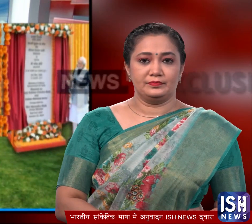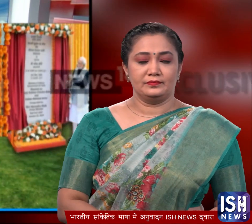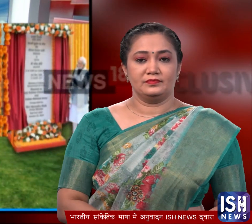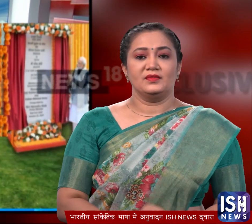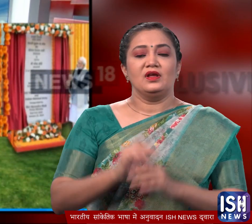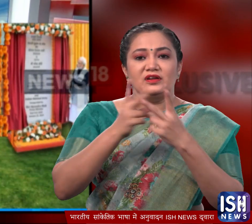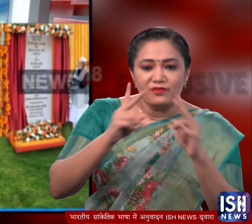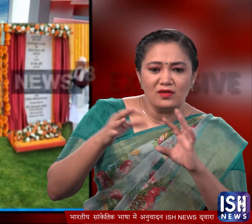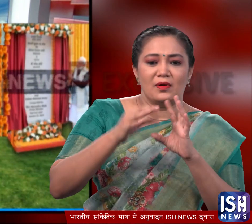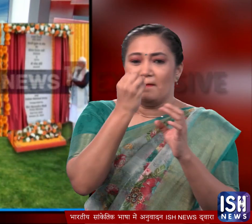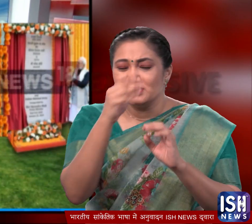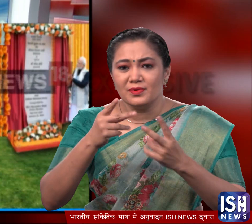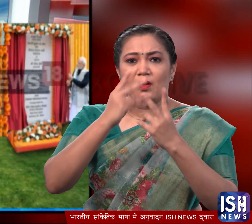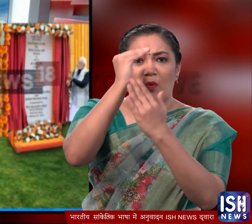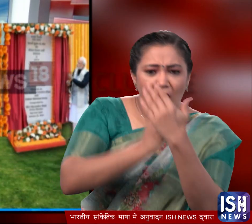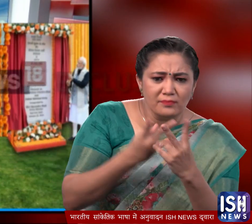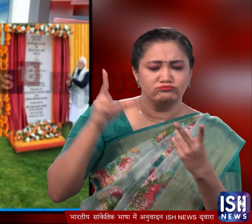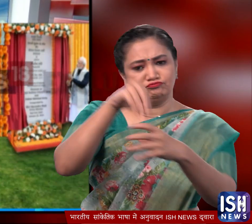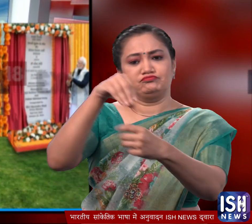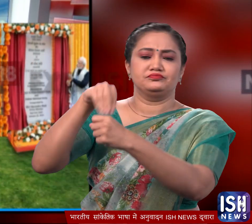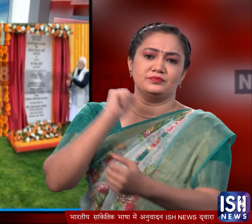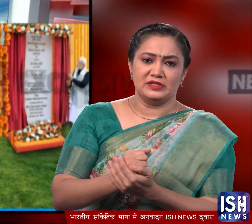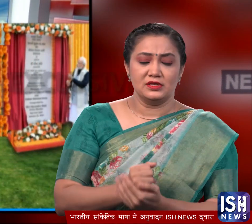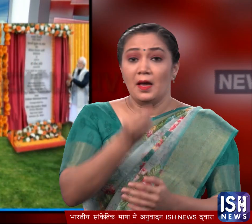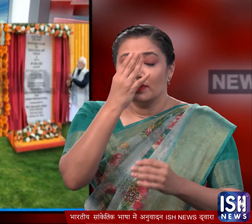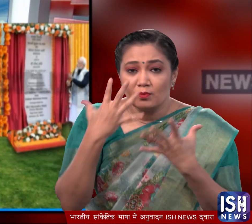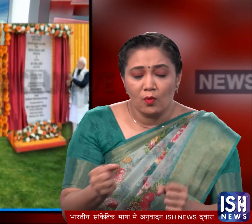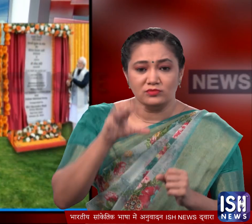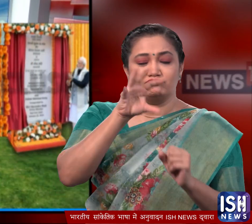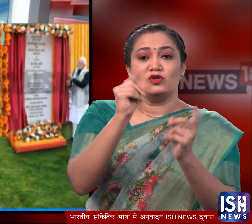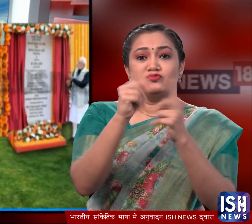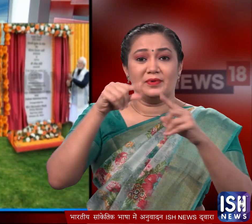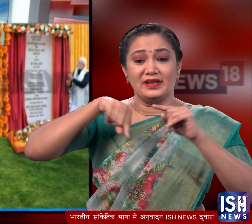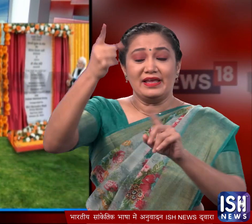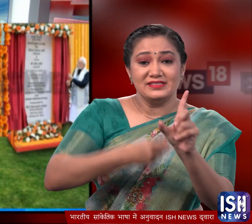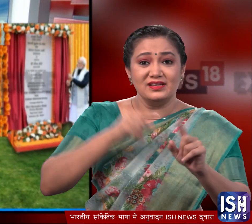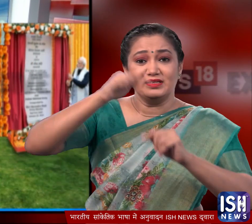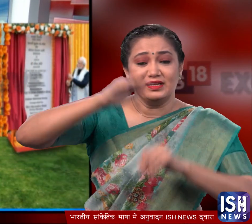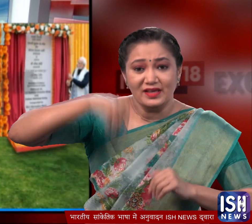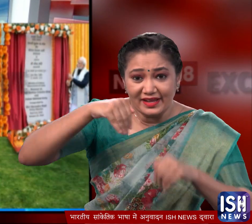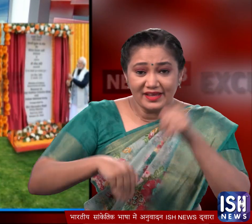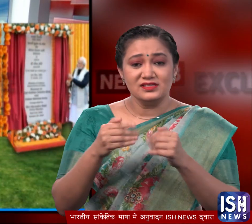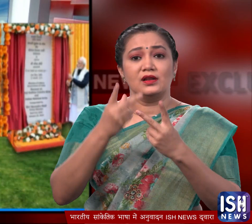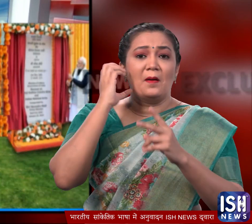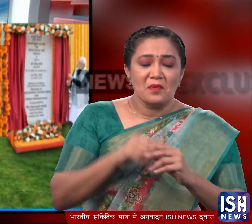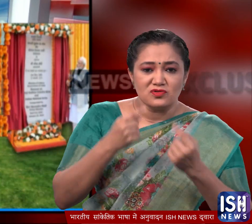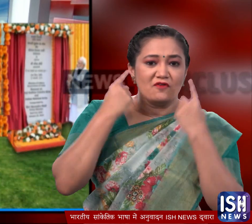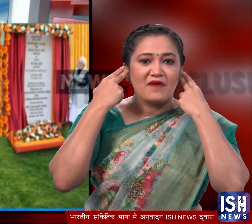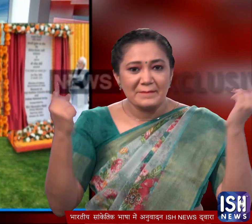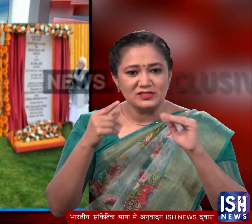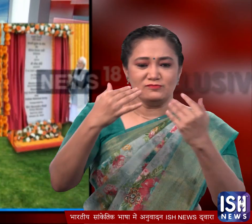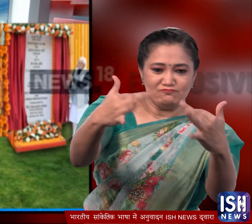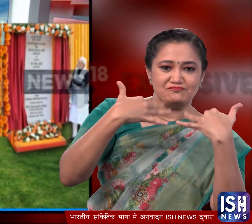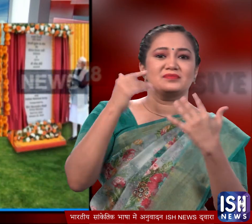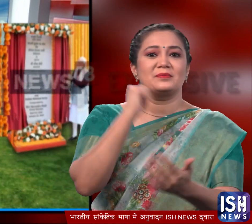करेंगे। इसके अलावा संगठन के कार्यक्रमों में भी वो हिस्सा लेंगे। बीजेपी की कोशिश राज्य में अगले साल होने वाले चुनाव में प्रधानमंत्री की लोकप्रियता